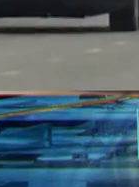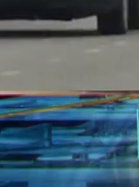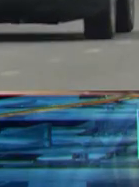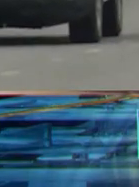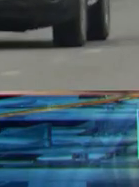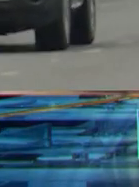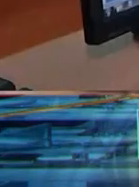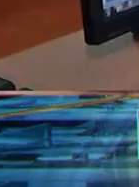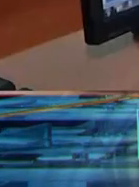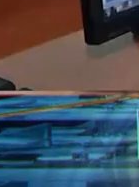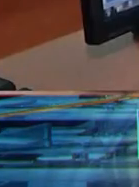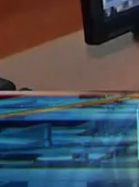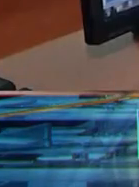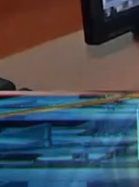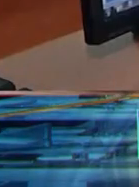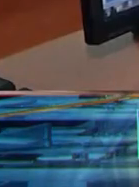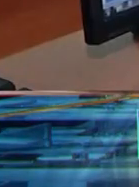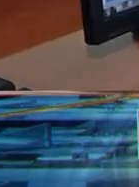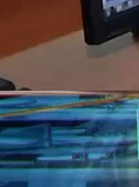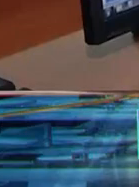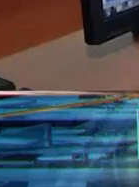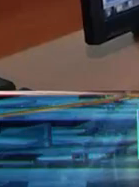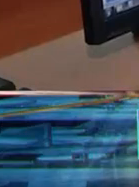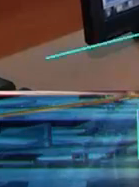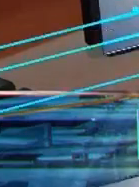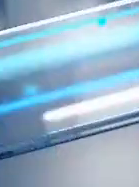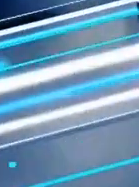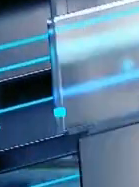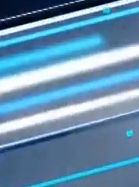тіркеліпті. Айыппұл сомасы 2 миллиард теңге.